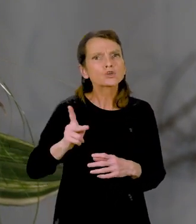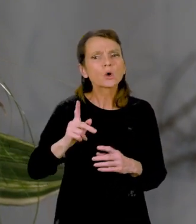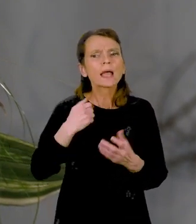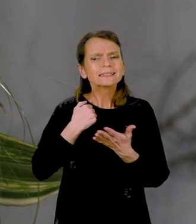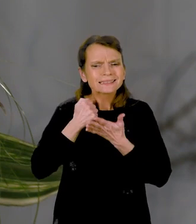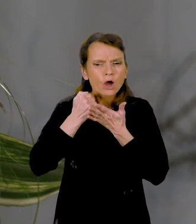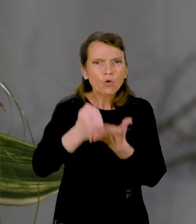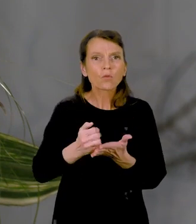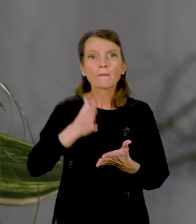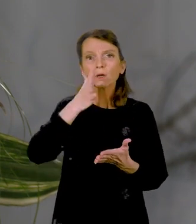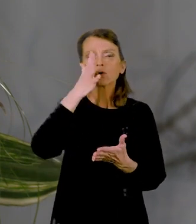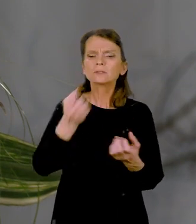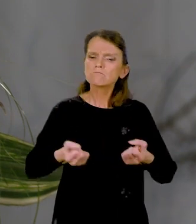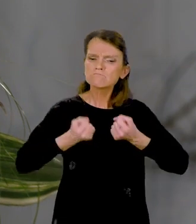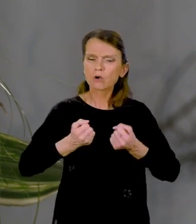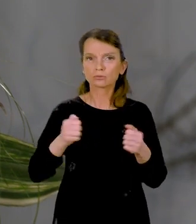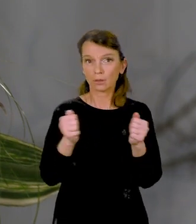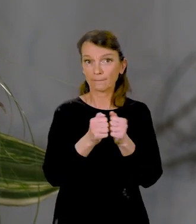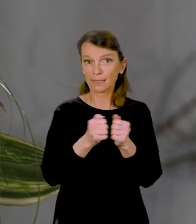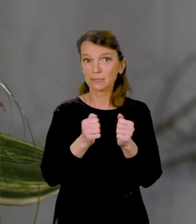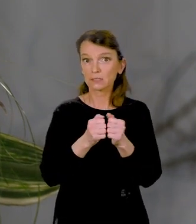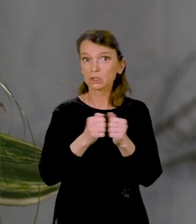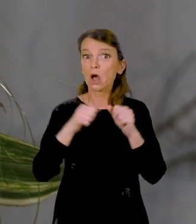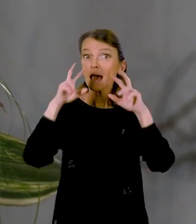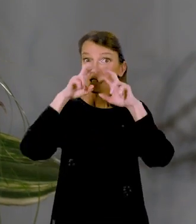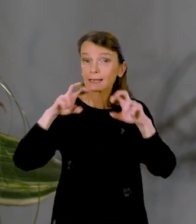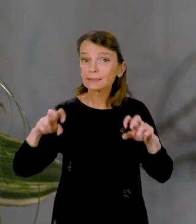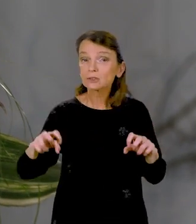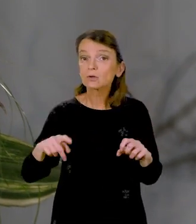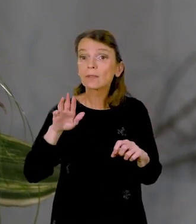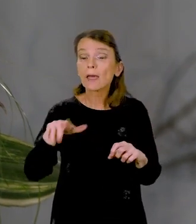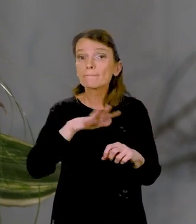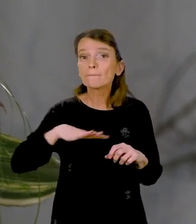mesto raziskovanju na področju humanistike.